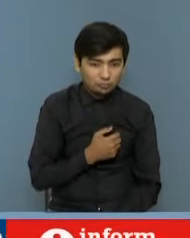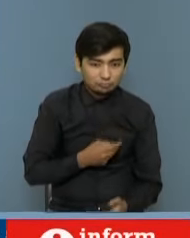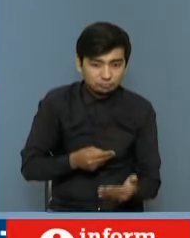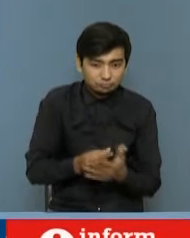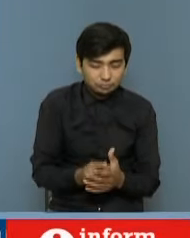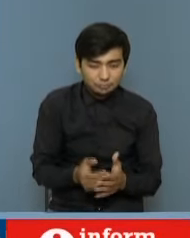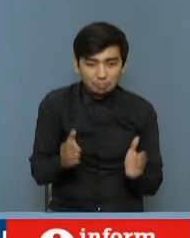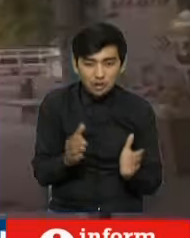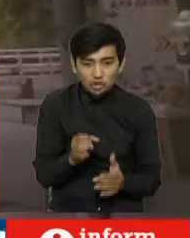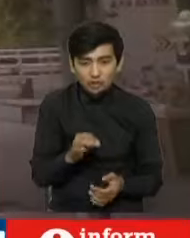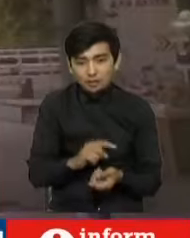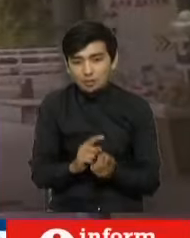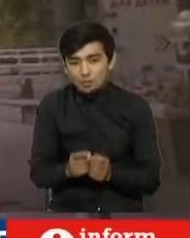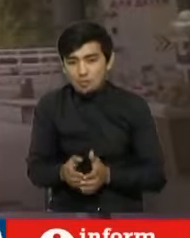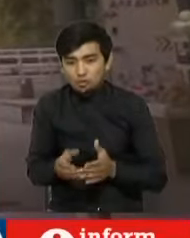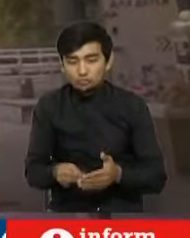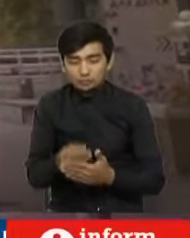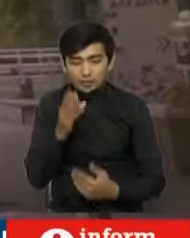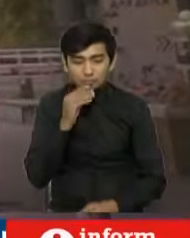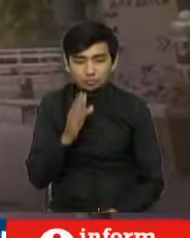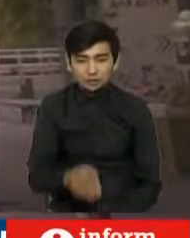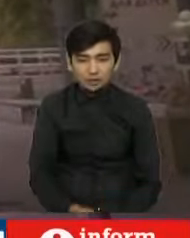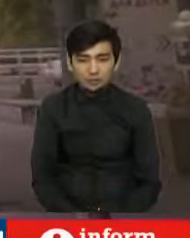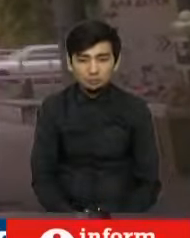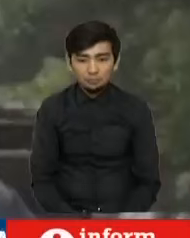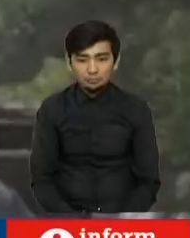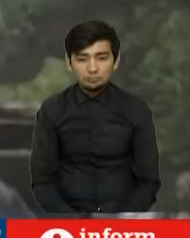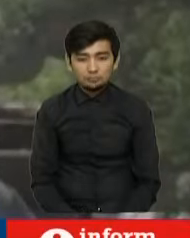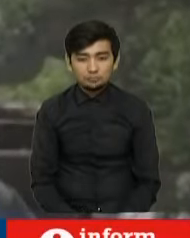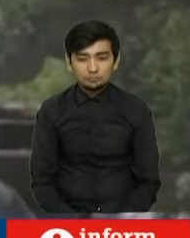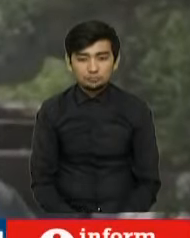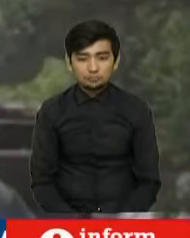и наоборот. Бахрамбек Талибжанов, Нина Шаппо, Жанибек Какимжан, Информбюро.